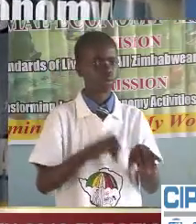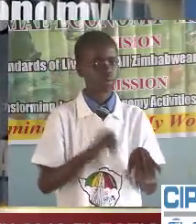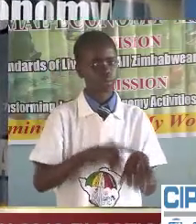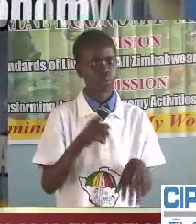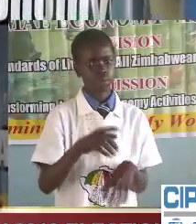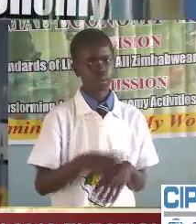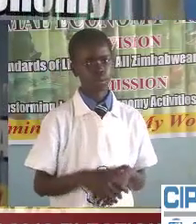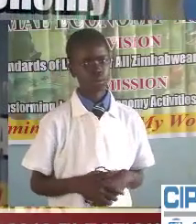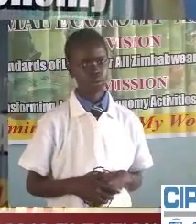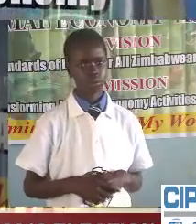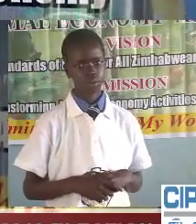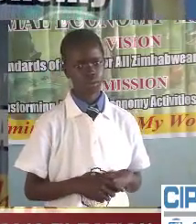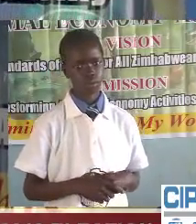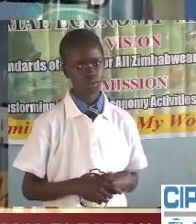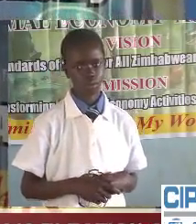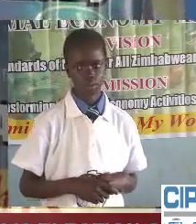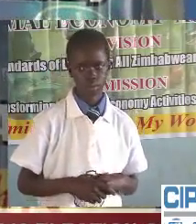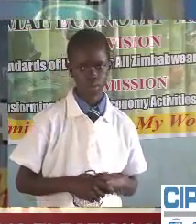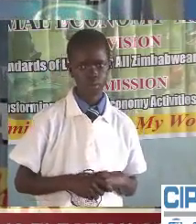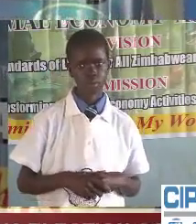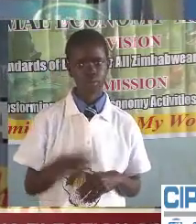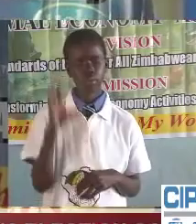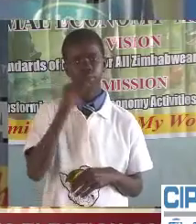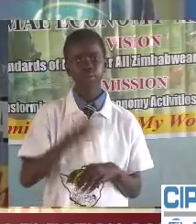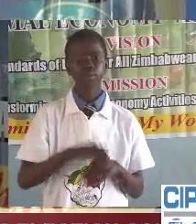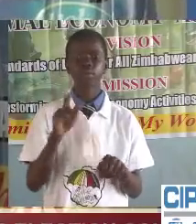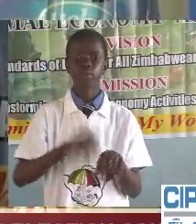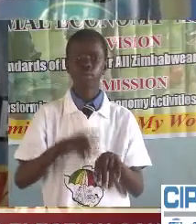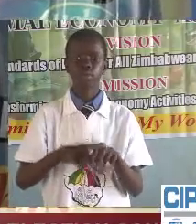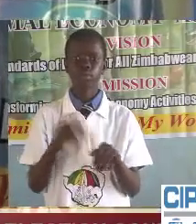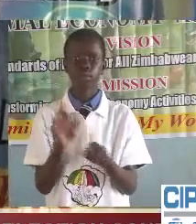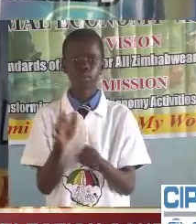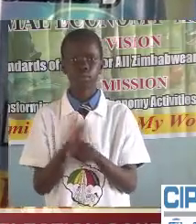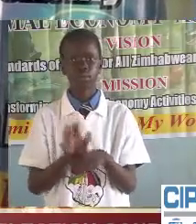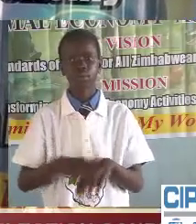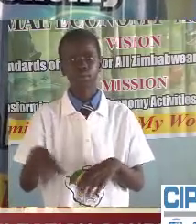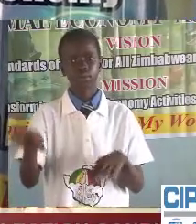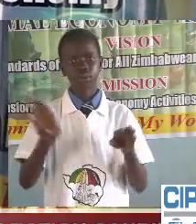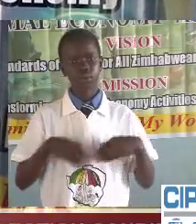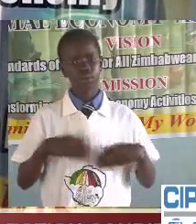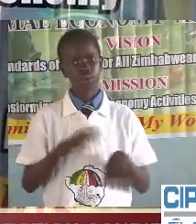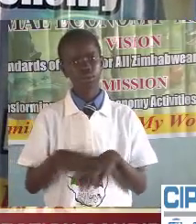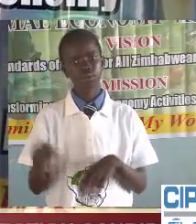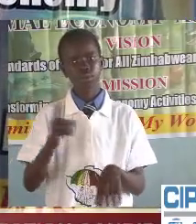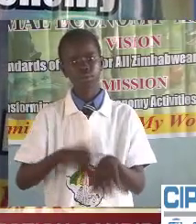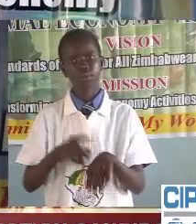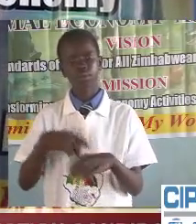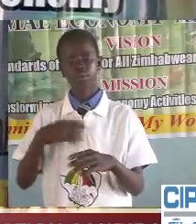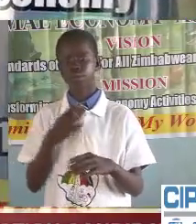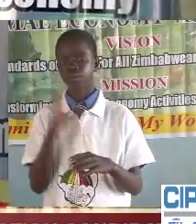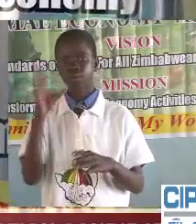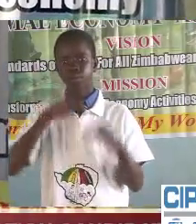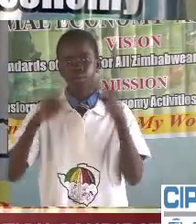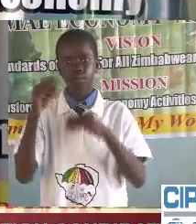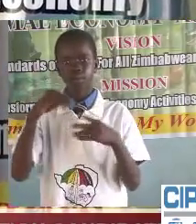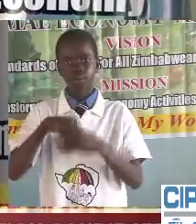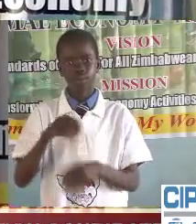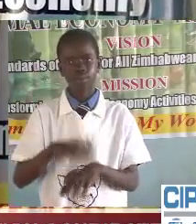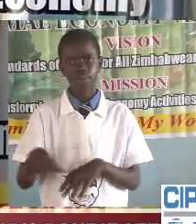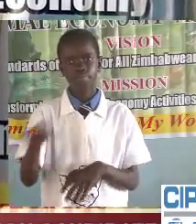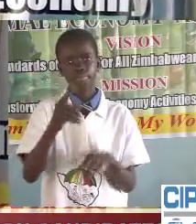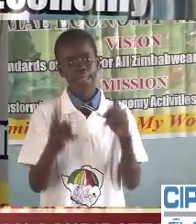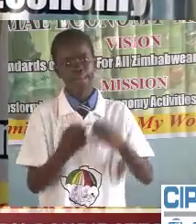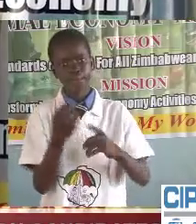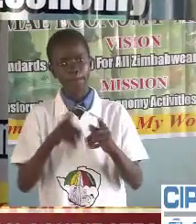vendors vatingatiwo vari in the informal trading sector, tinoona vamwe vachona vanomhanyiswa, vamwe vachona vanosangana nezvakasiyana